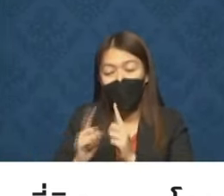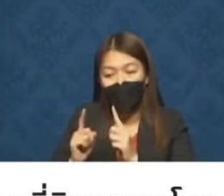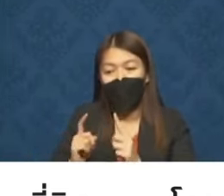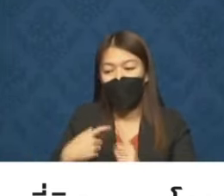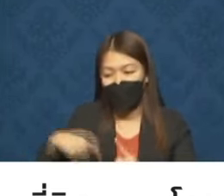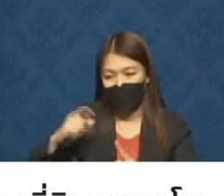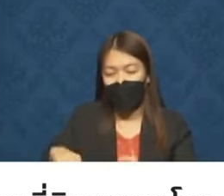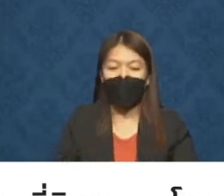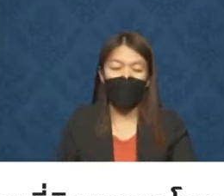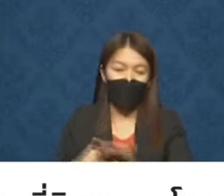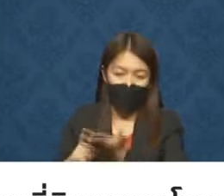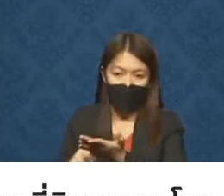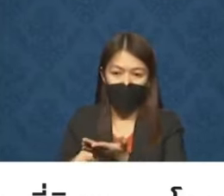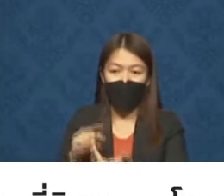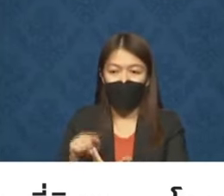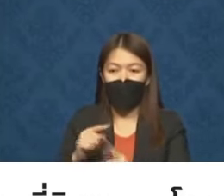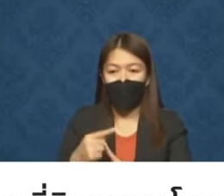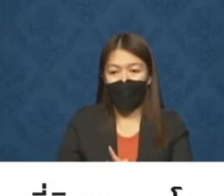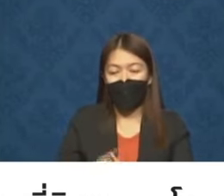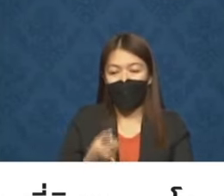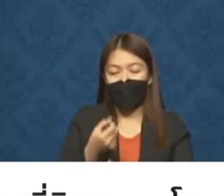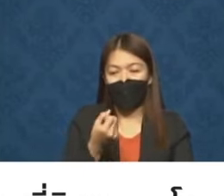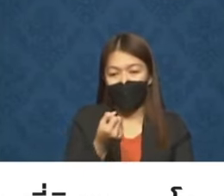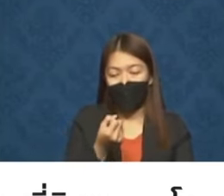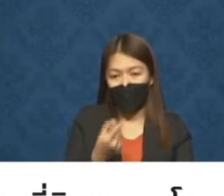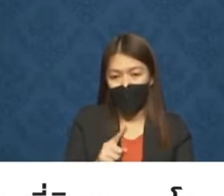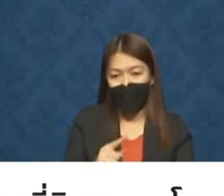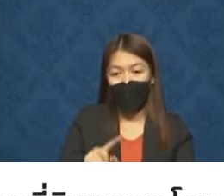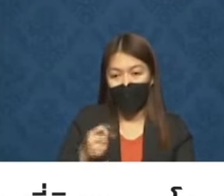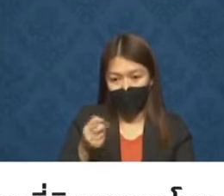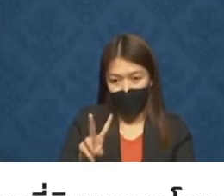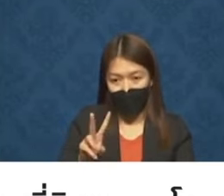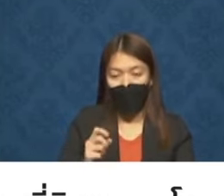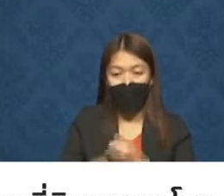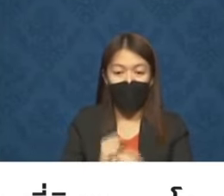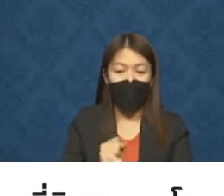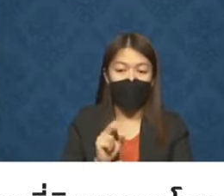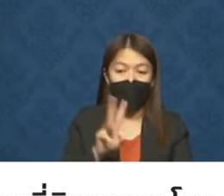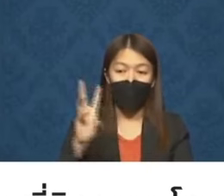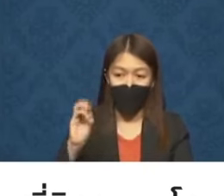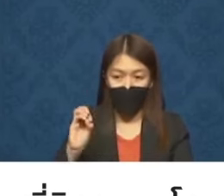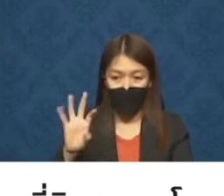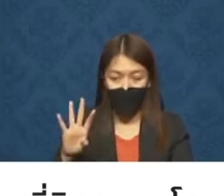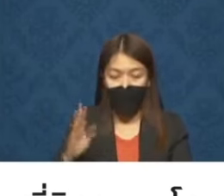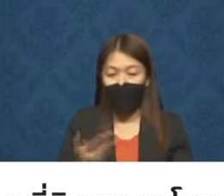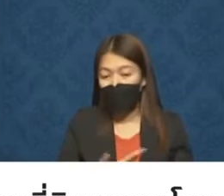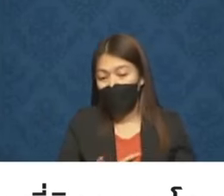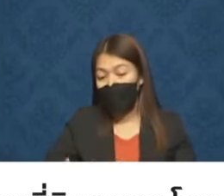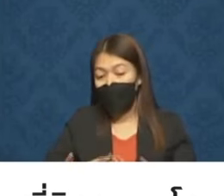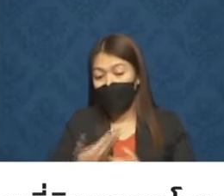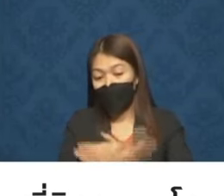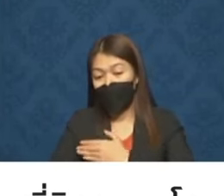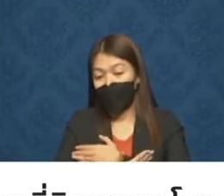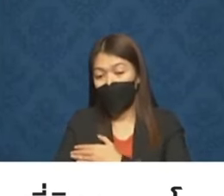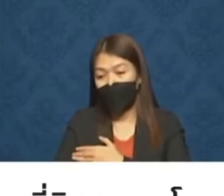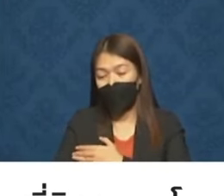ที่ดินได้มีหนังสือลงวันที่12พฤศจิกายน2564เชิญให้การรถไฟเข้าร่ว